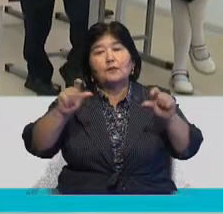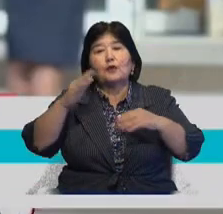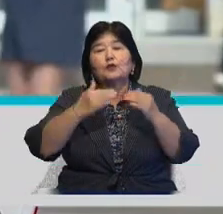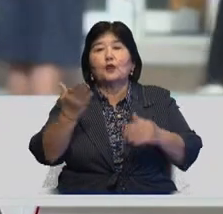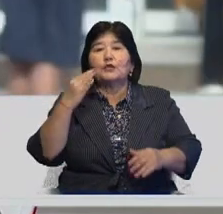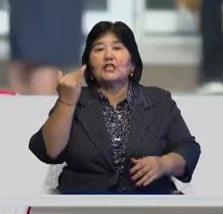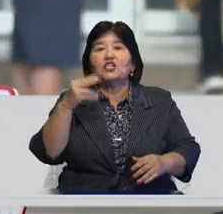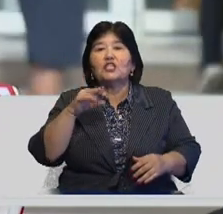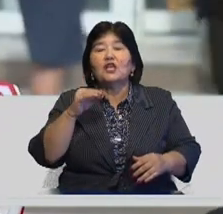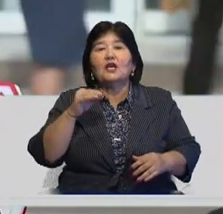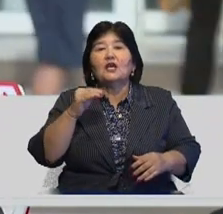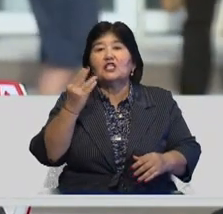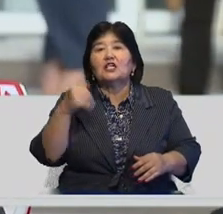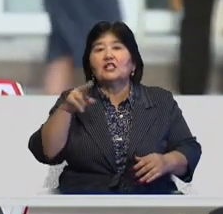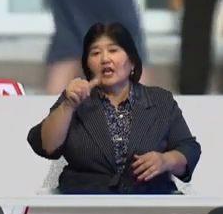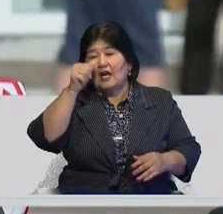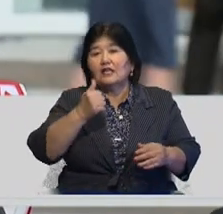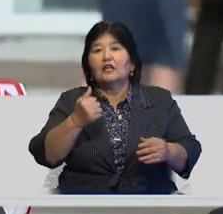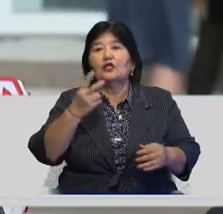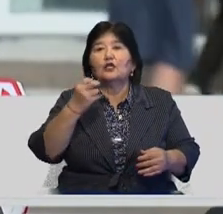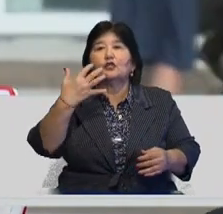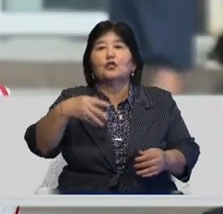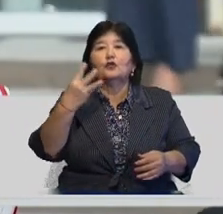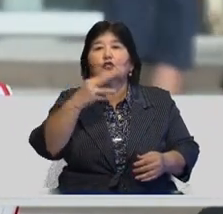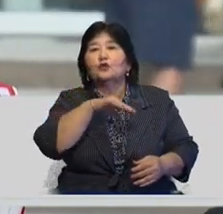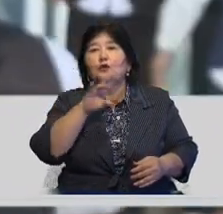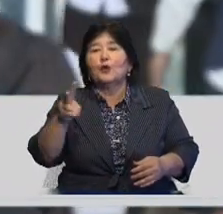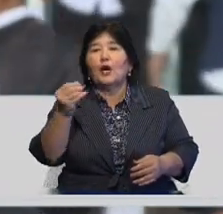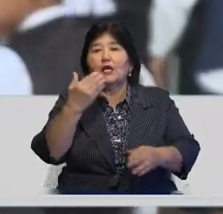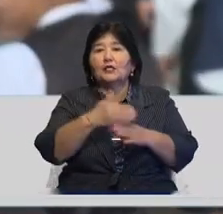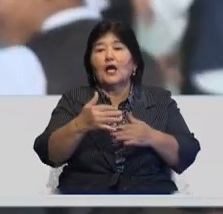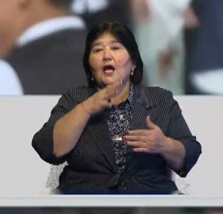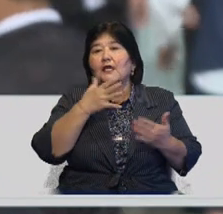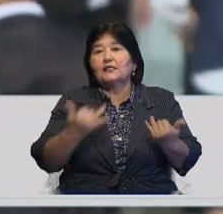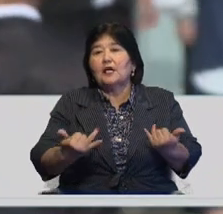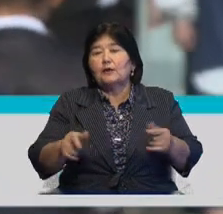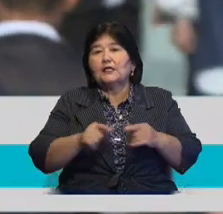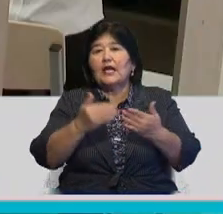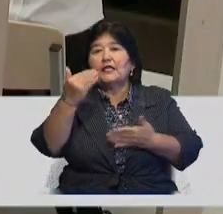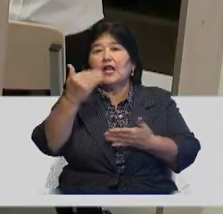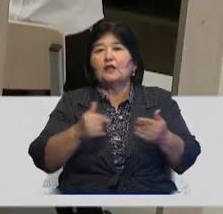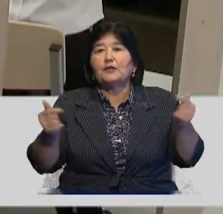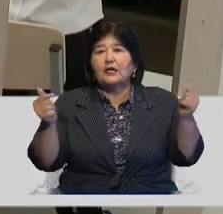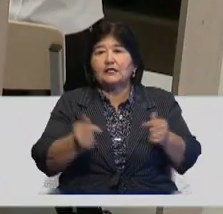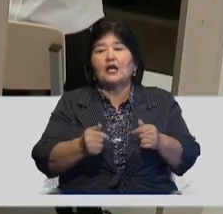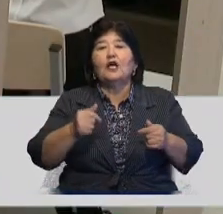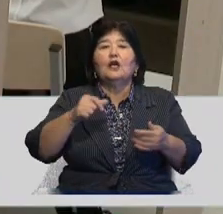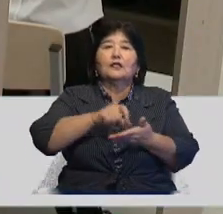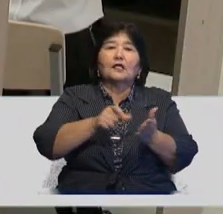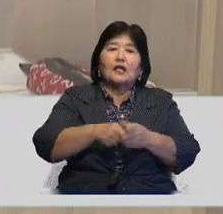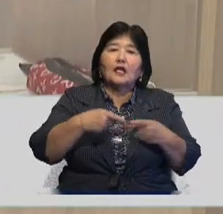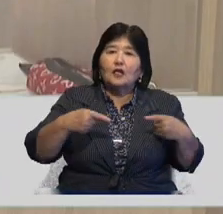басталып, бюджеттен жалпы 853 миллион қаражат бөлінді. Заманауи талаптарға сай салынған мультимедиалық